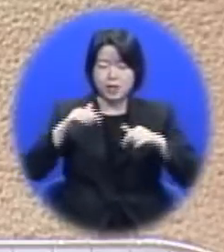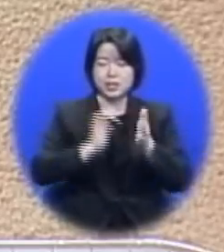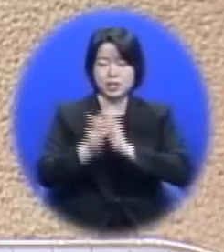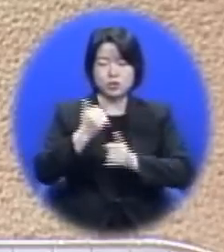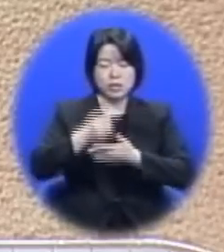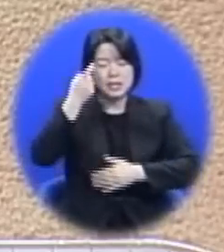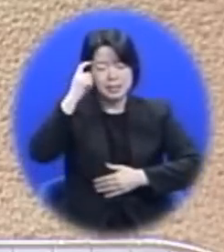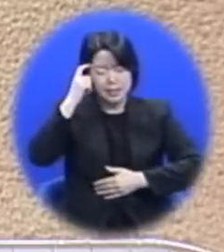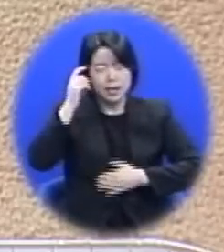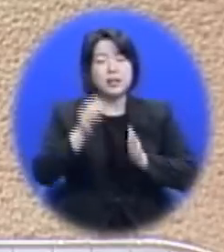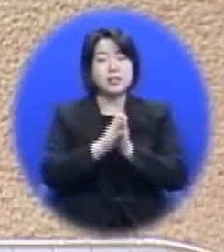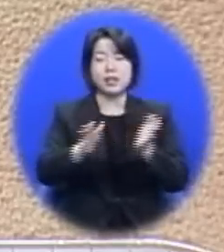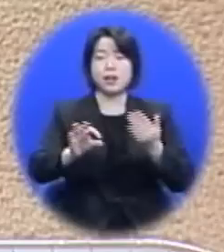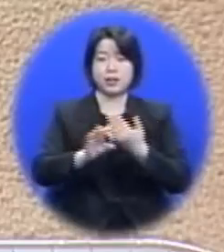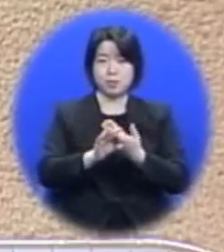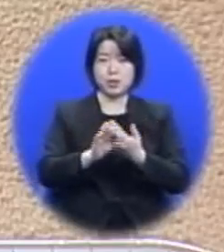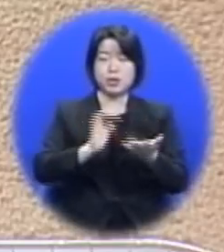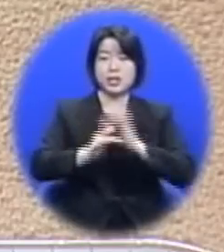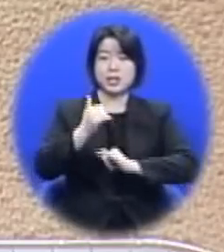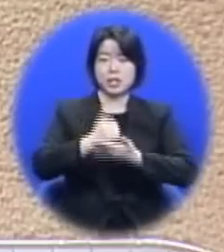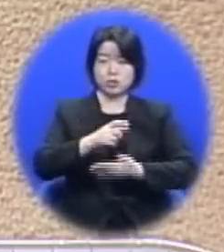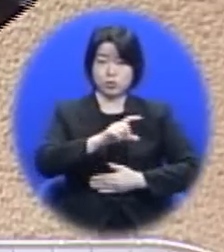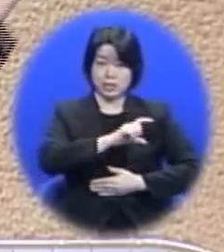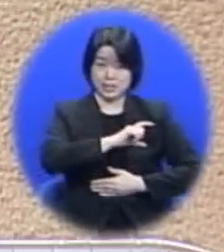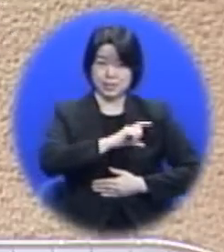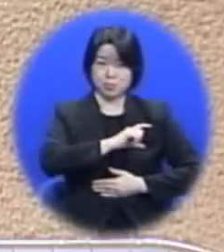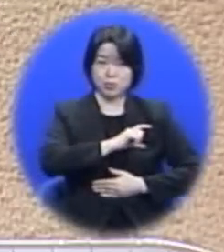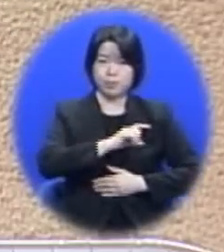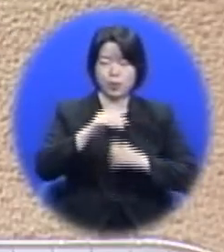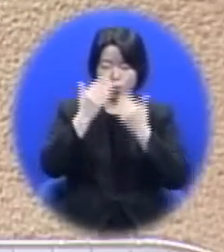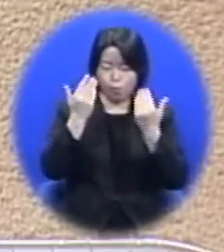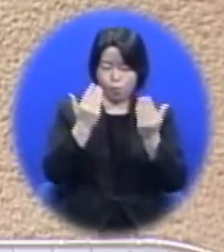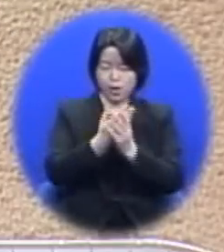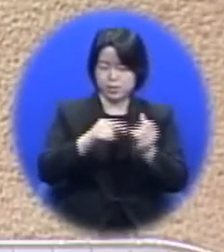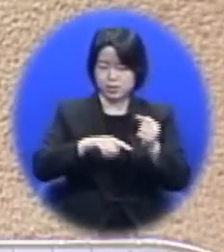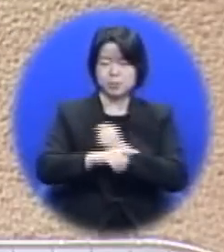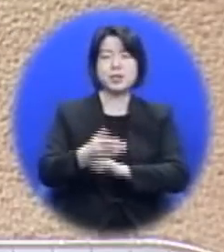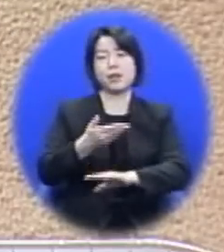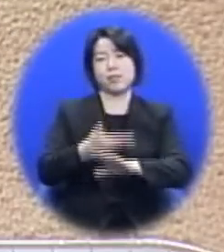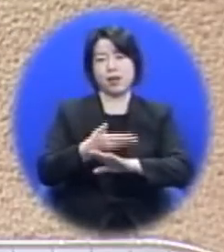시작하면 예수님의 이름은 완전히 의미가 달라집니다.